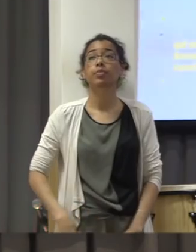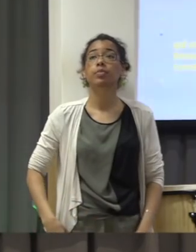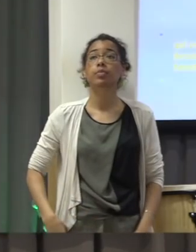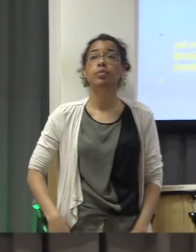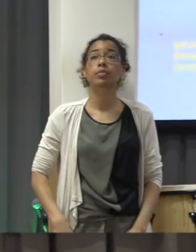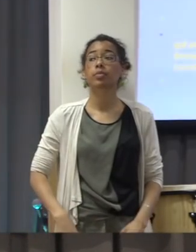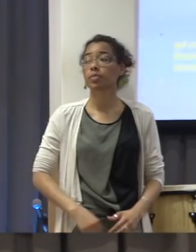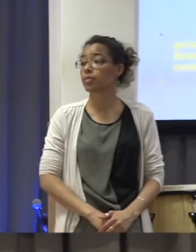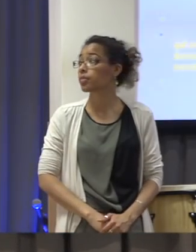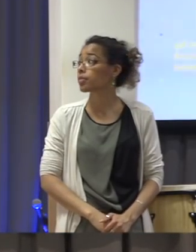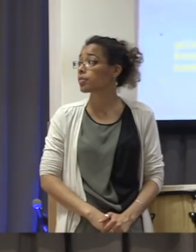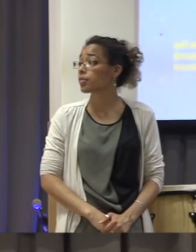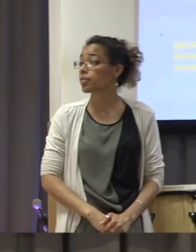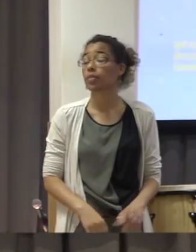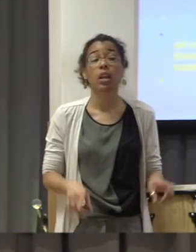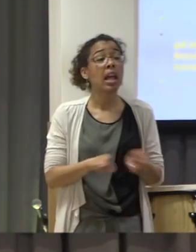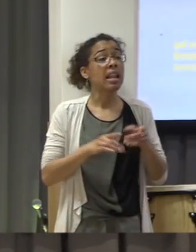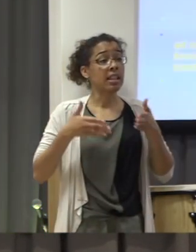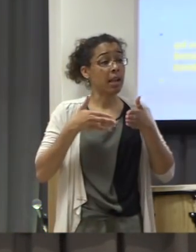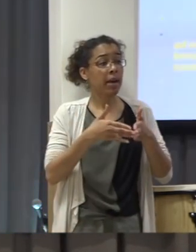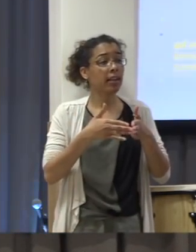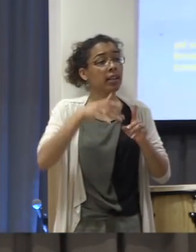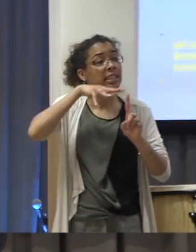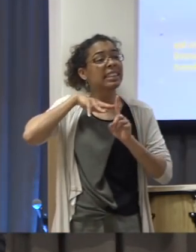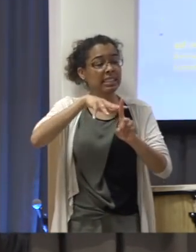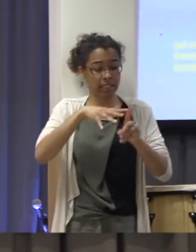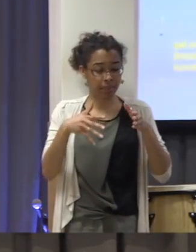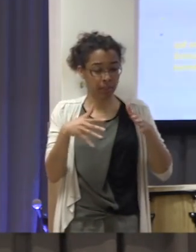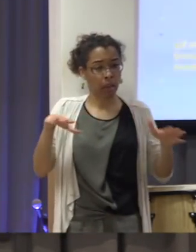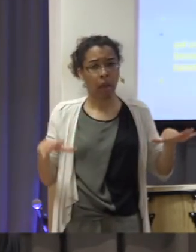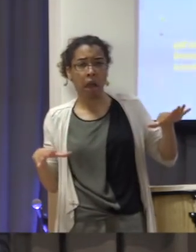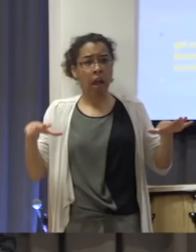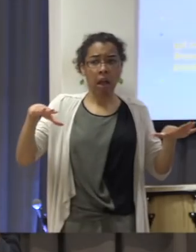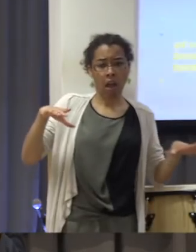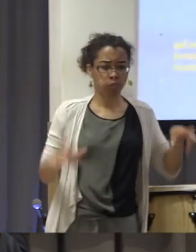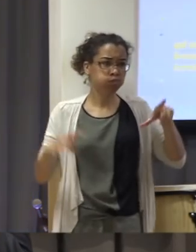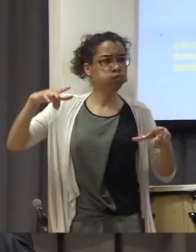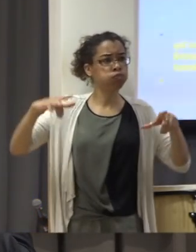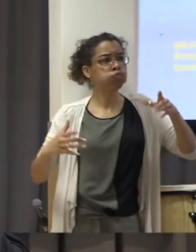Dans la barque, les disciples, ils ont vu que les bateaux faisaient ça.